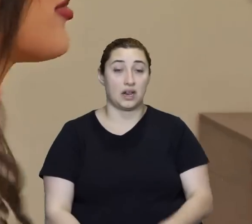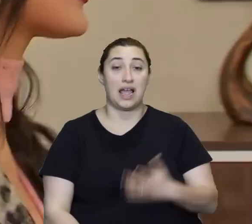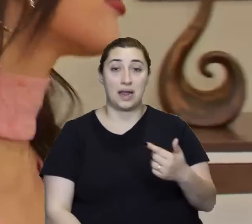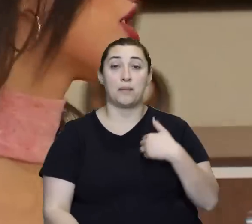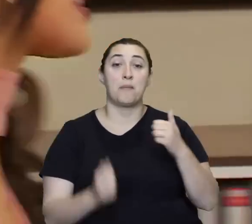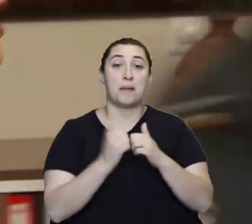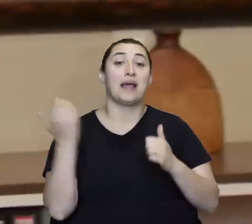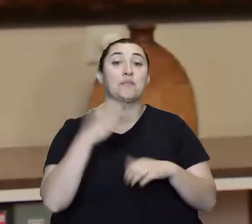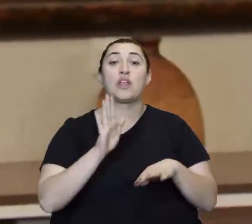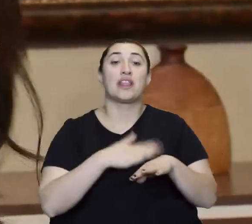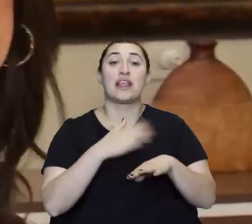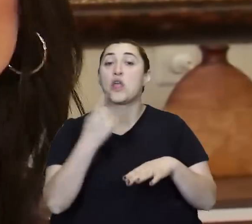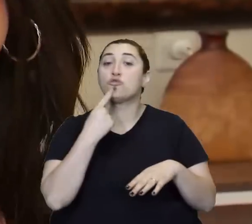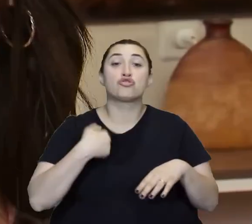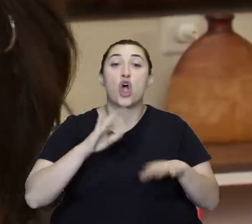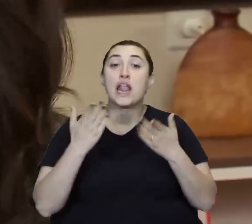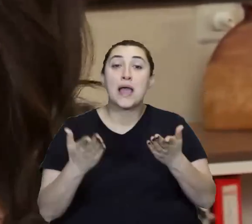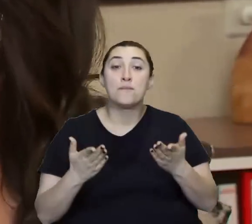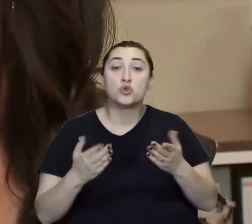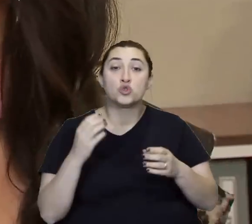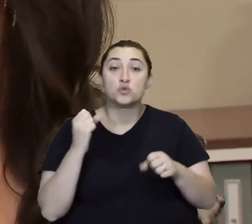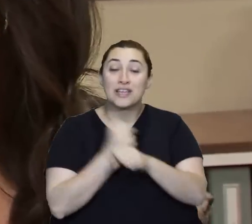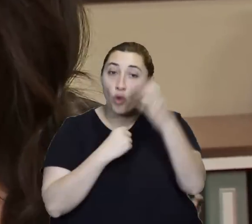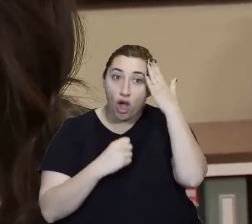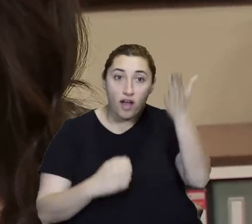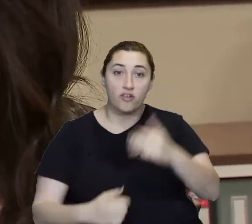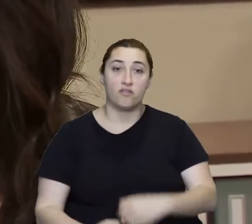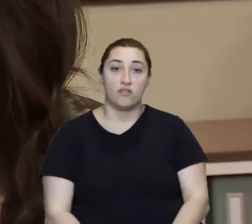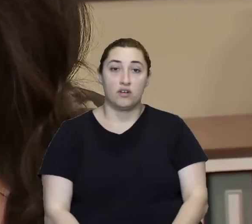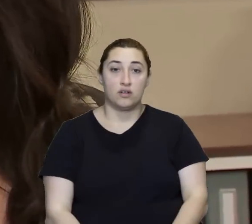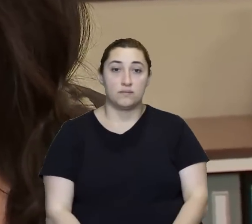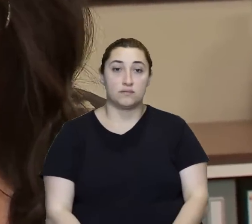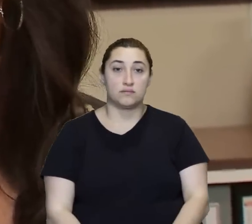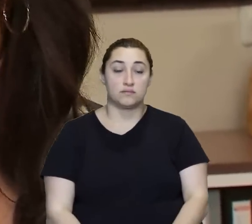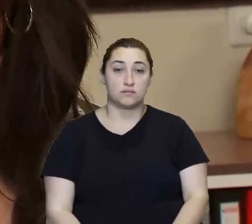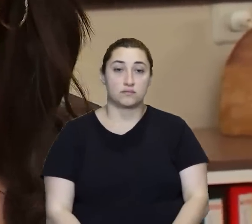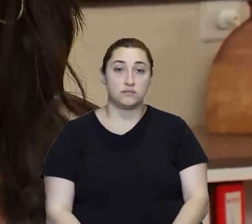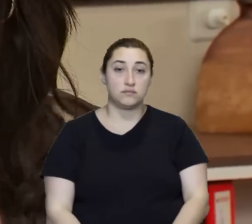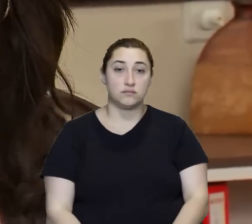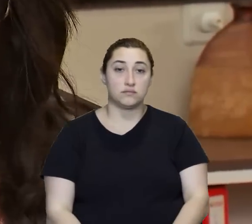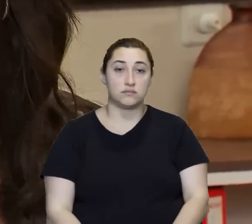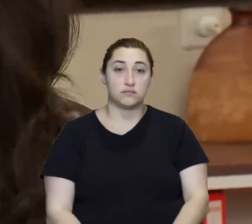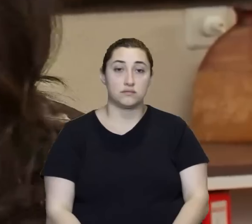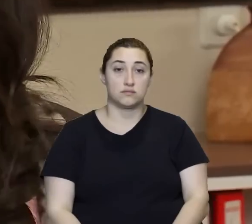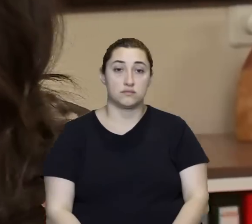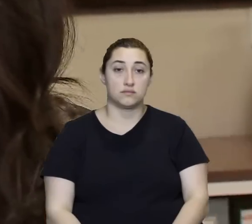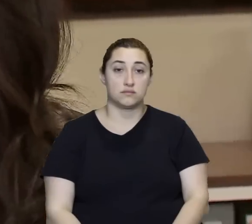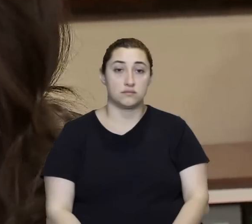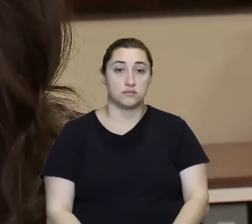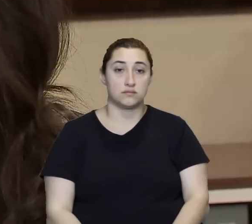Madem benimle gitmeyeceksin niye söylemiyorsun o zaman beton kafa? Çantasını hışımla bıraktı, sonra yüzü düşünceli bir hal